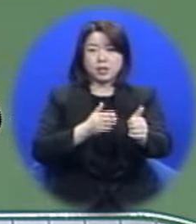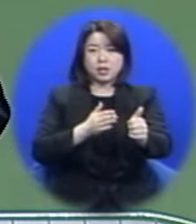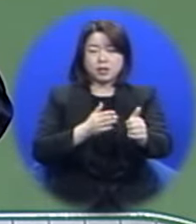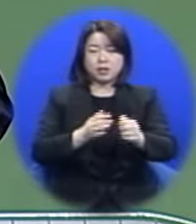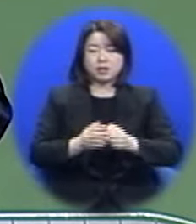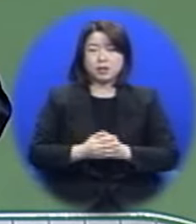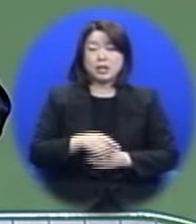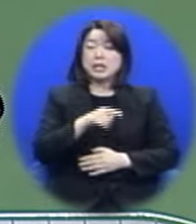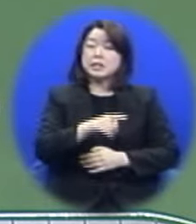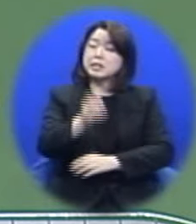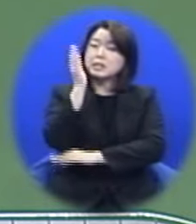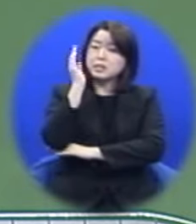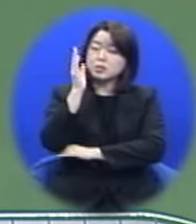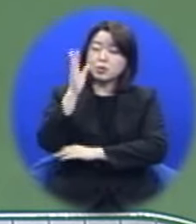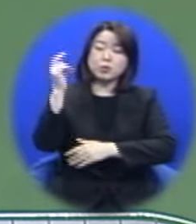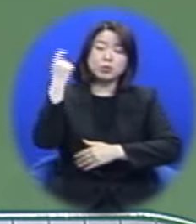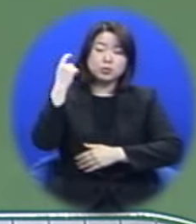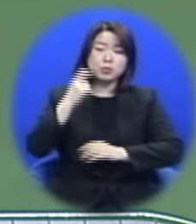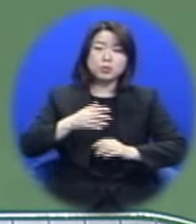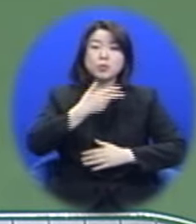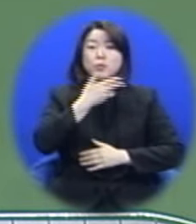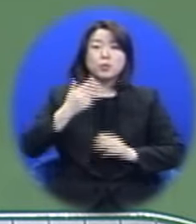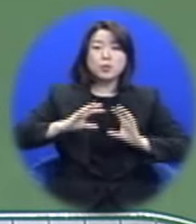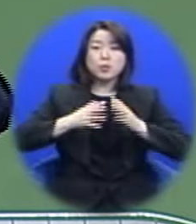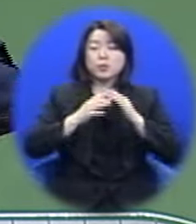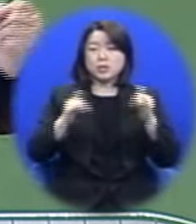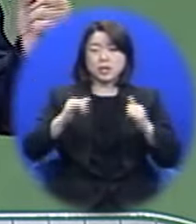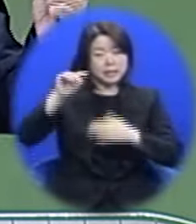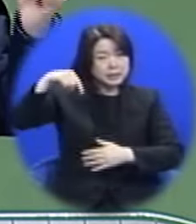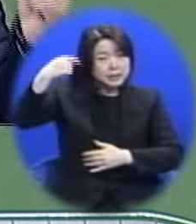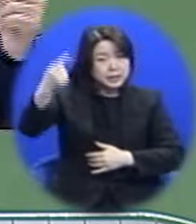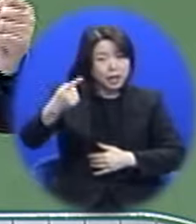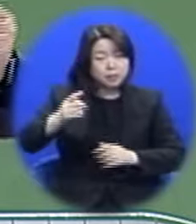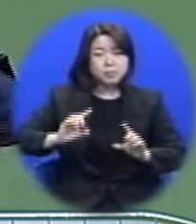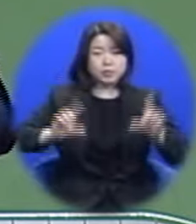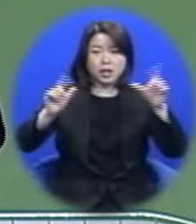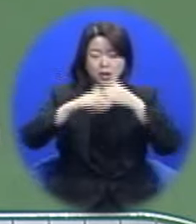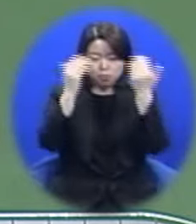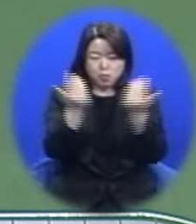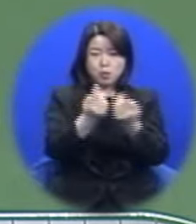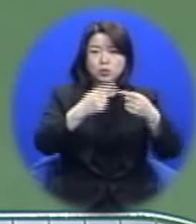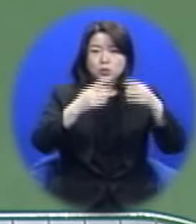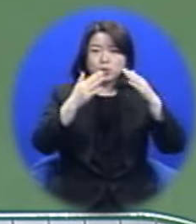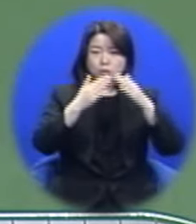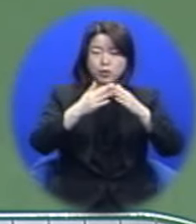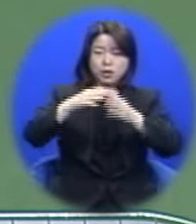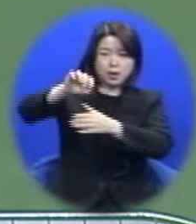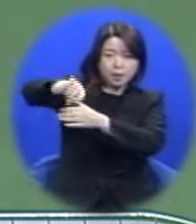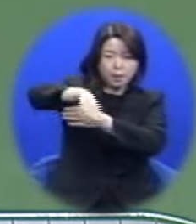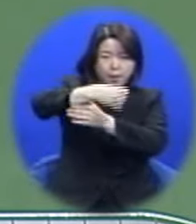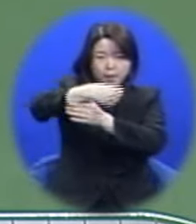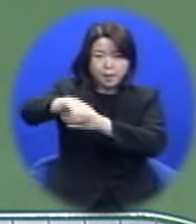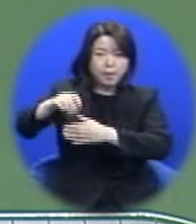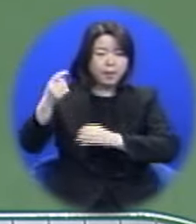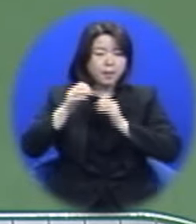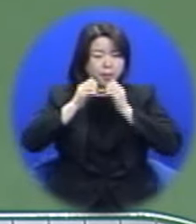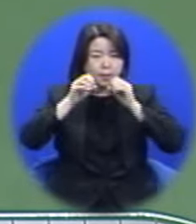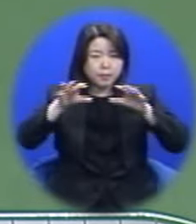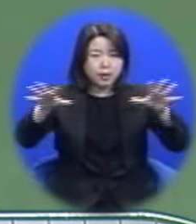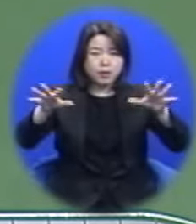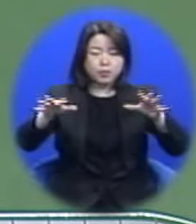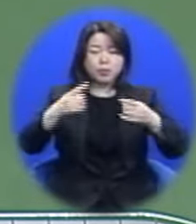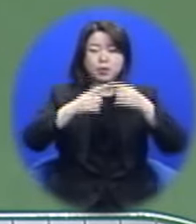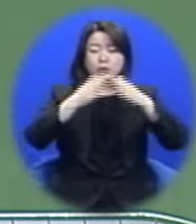그 설교를 듣고 영국 국민들이 그 다음날 모든 교회가 종을 치고 그리고 교회에 나아가서 하나님